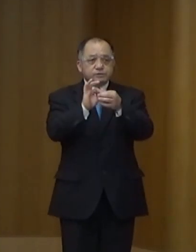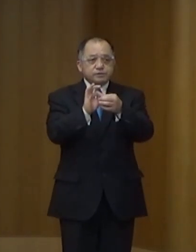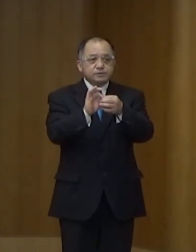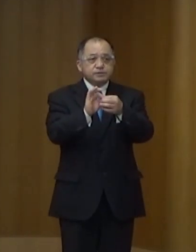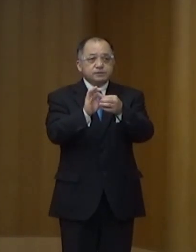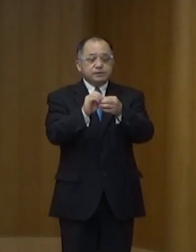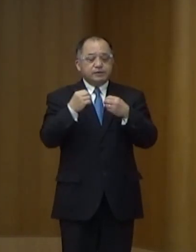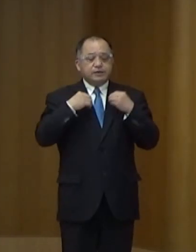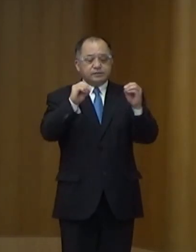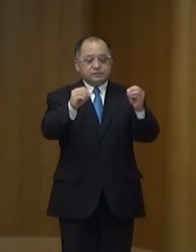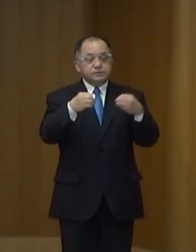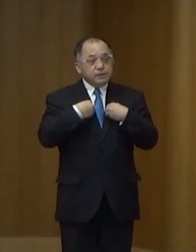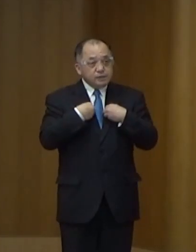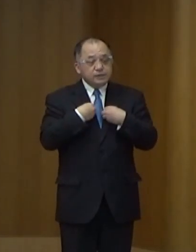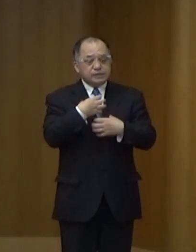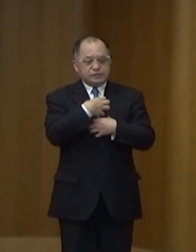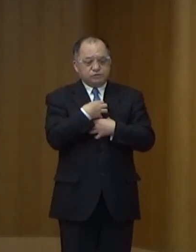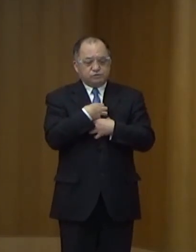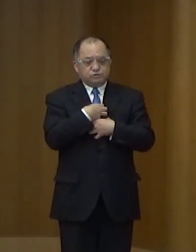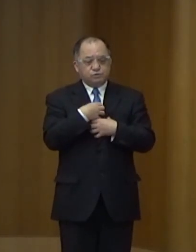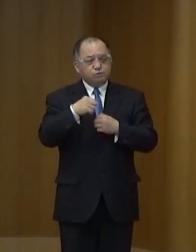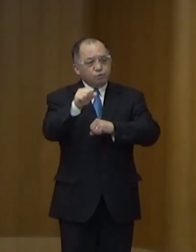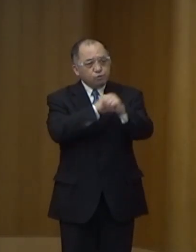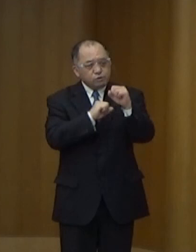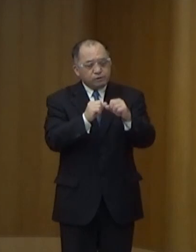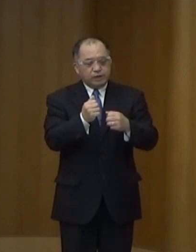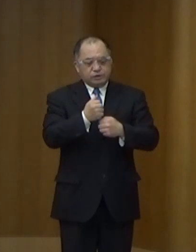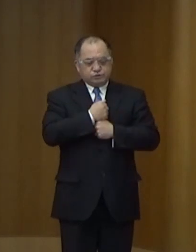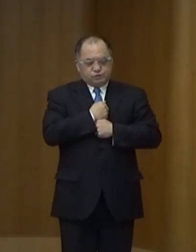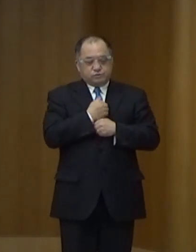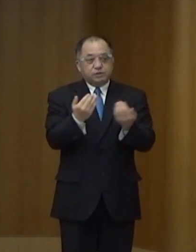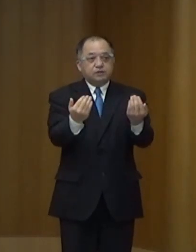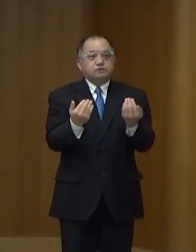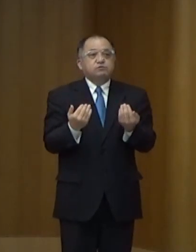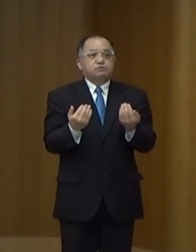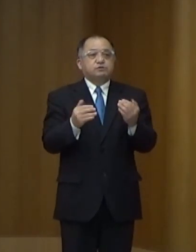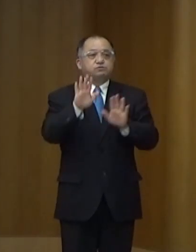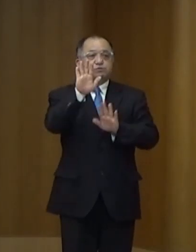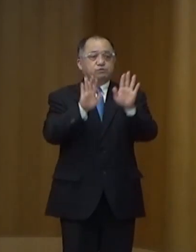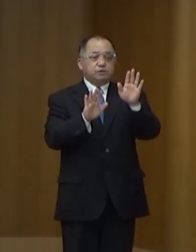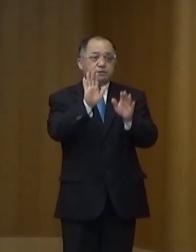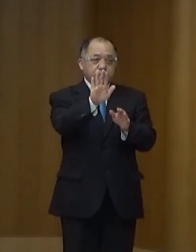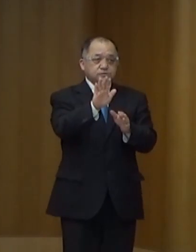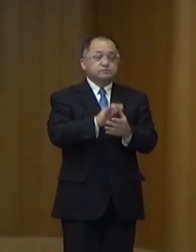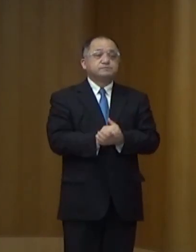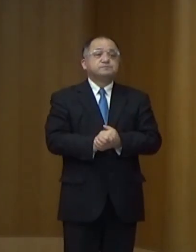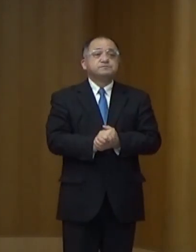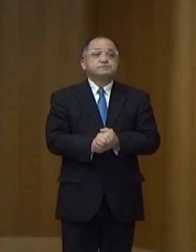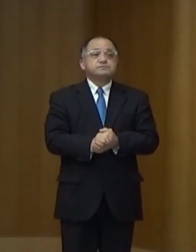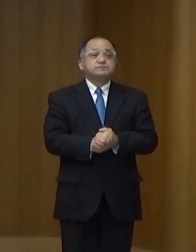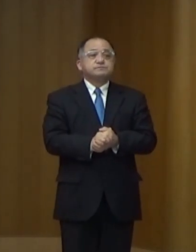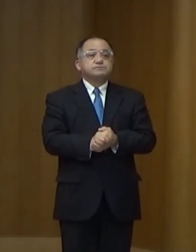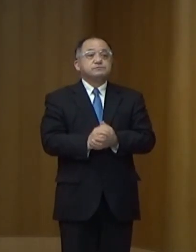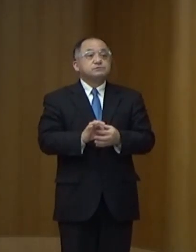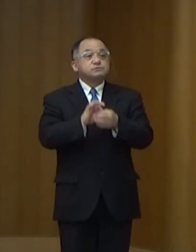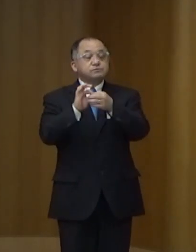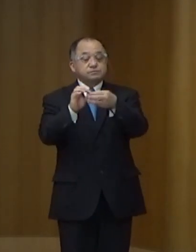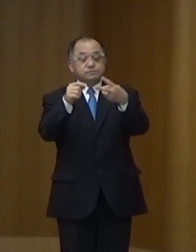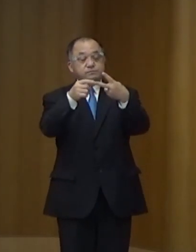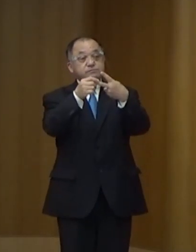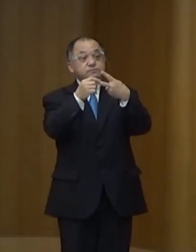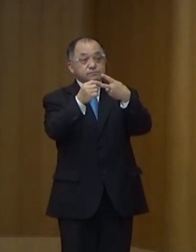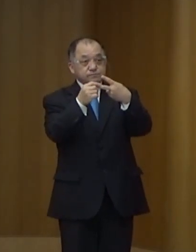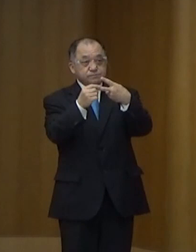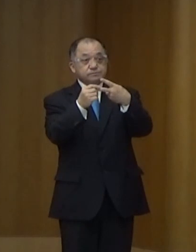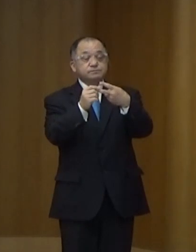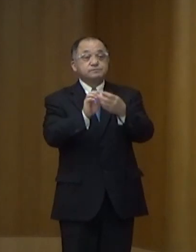染リスクの高い行動には注意をしなければならない状況にあります。続いて2つ目とい